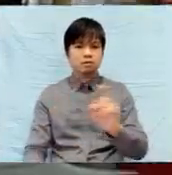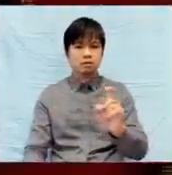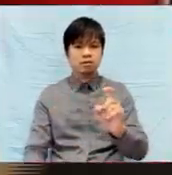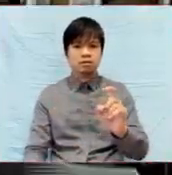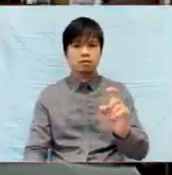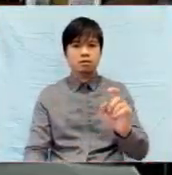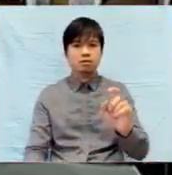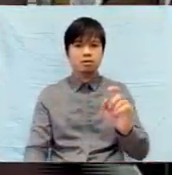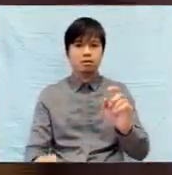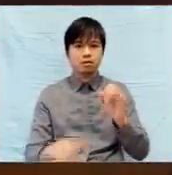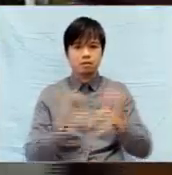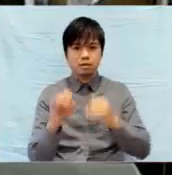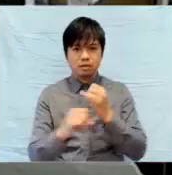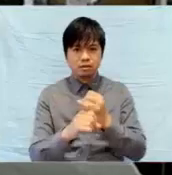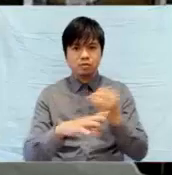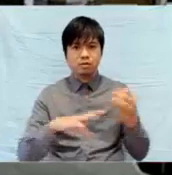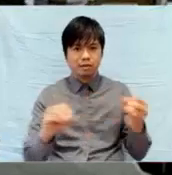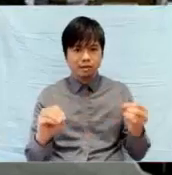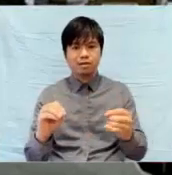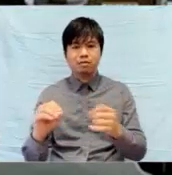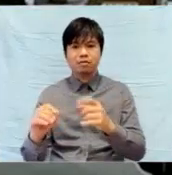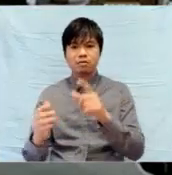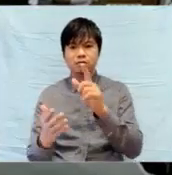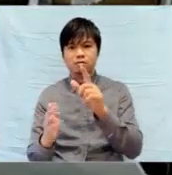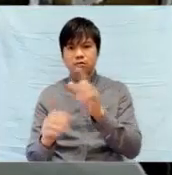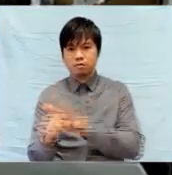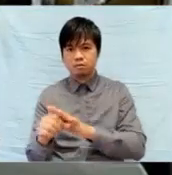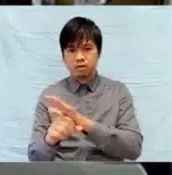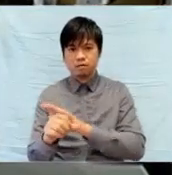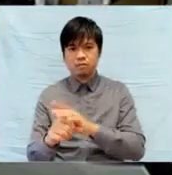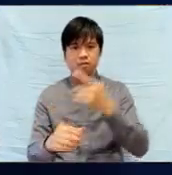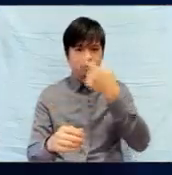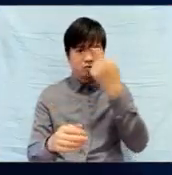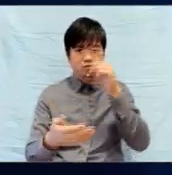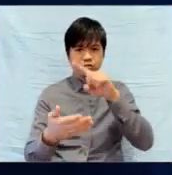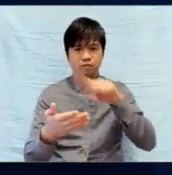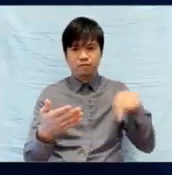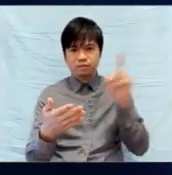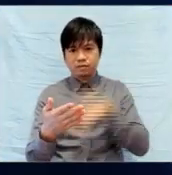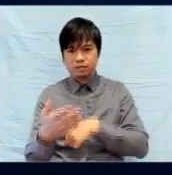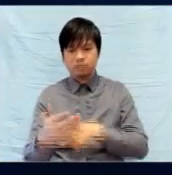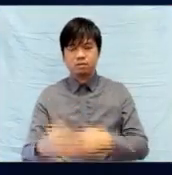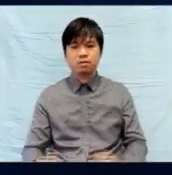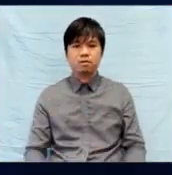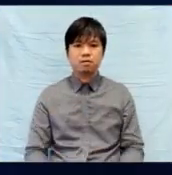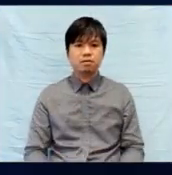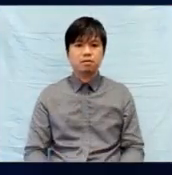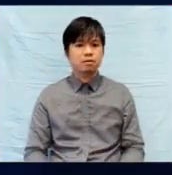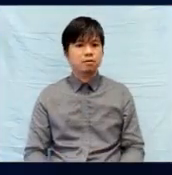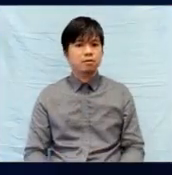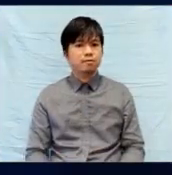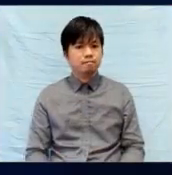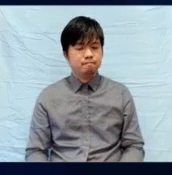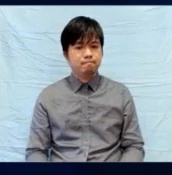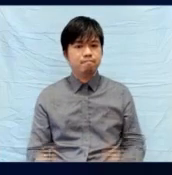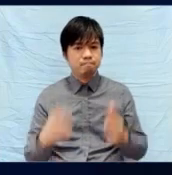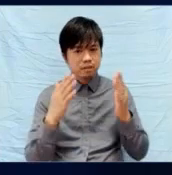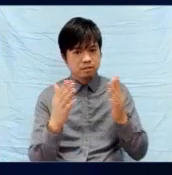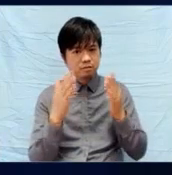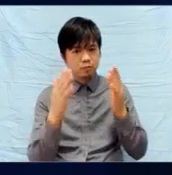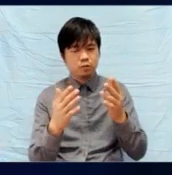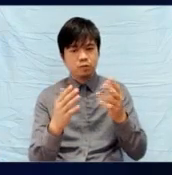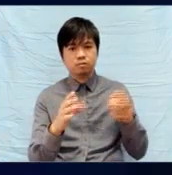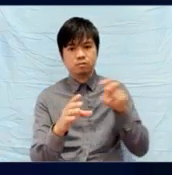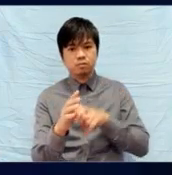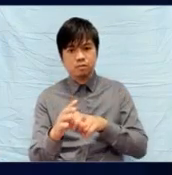na nakansela dahil sa airspace shutdown. Kinakausap po ng aming frontliners ang mga stranded na pasahero.